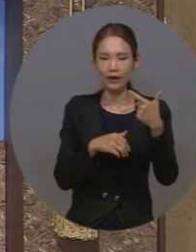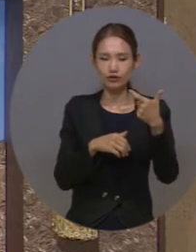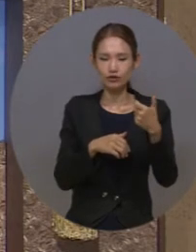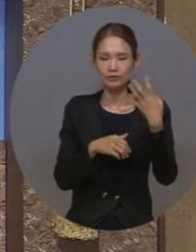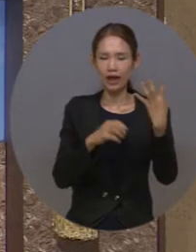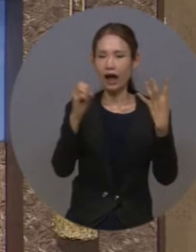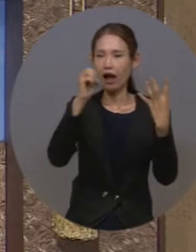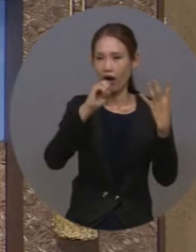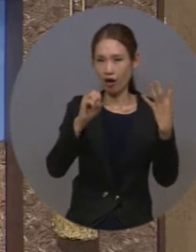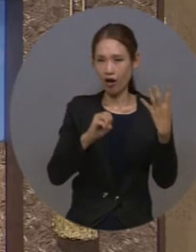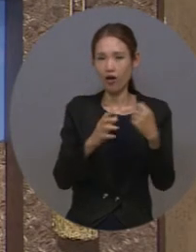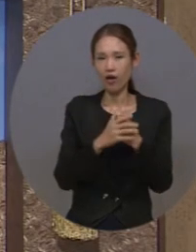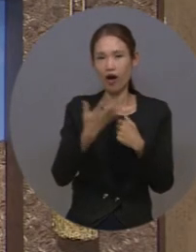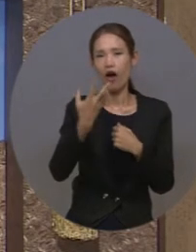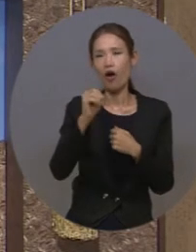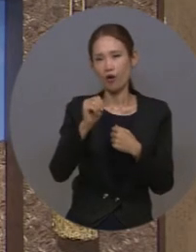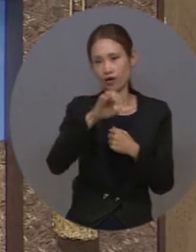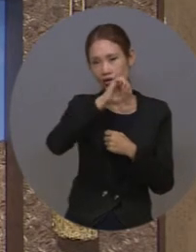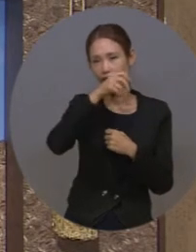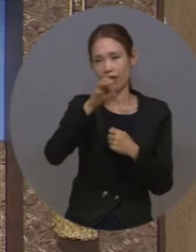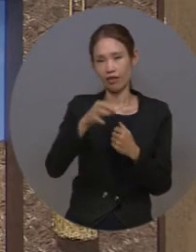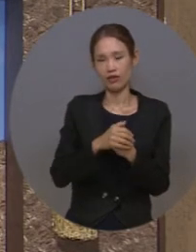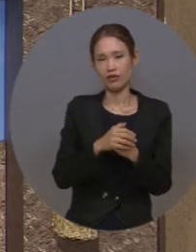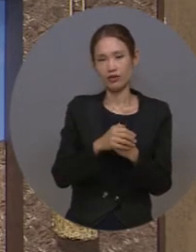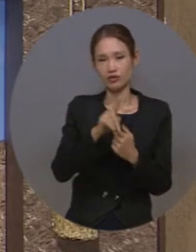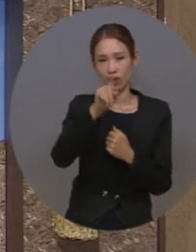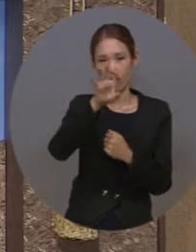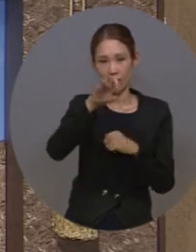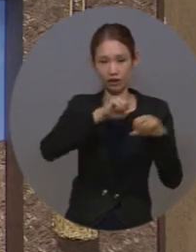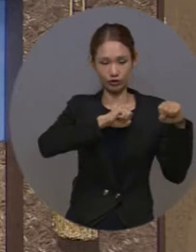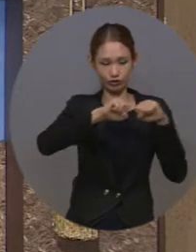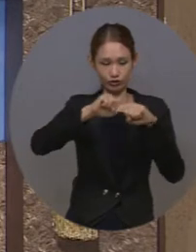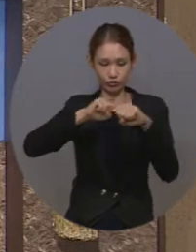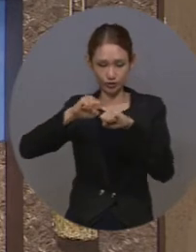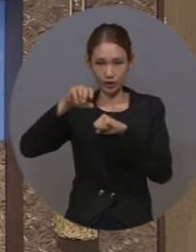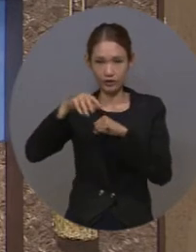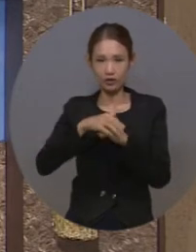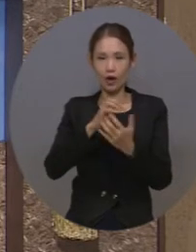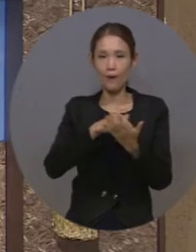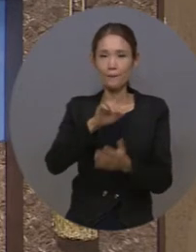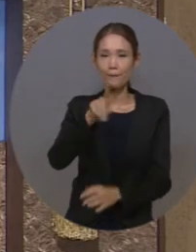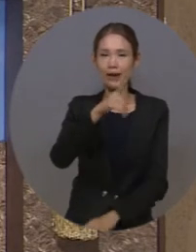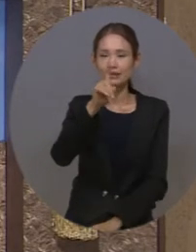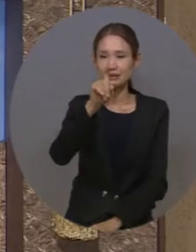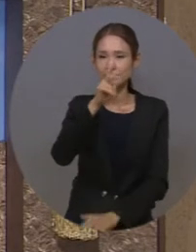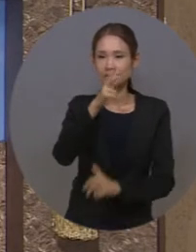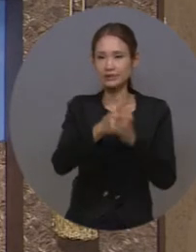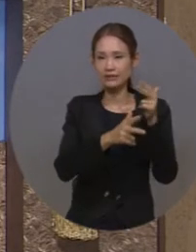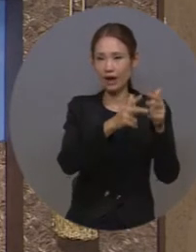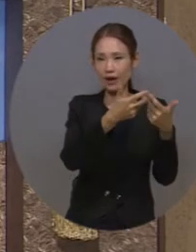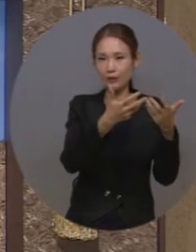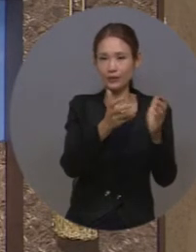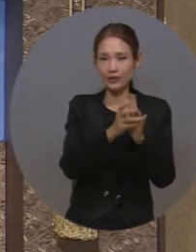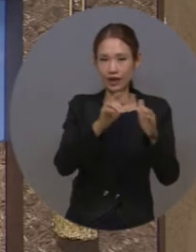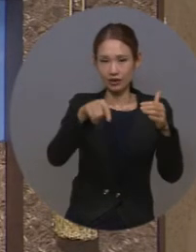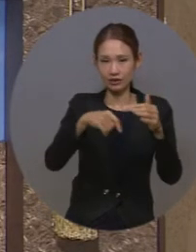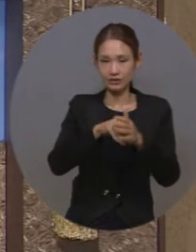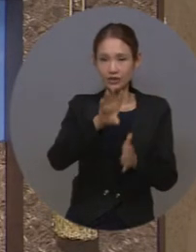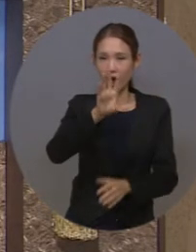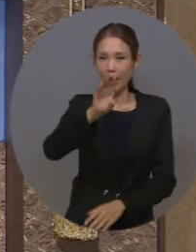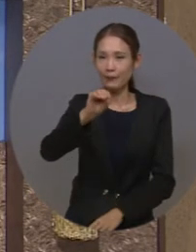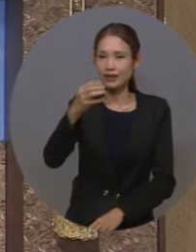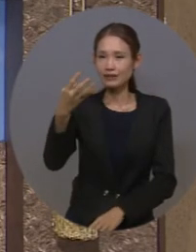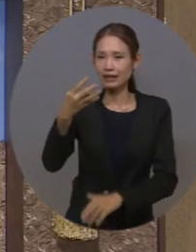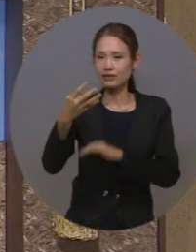들어가지고 14개 수행기관에서 110개의 어떤 사업단에 4,100명이 일을 하고